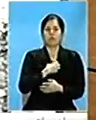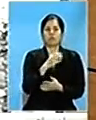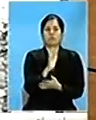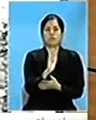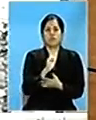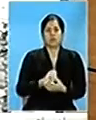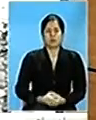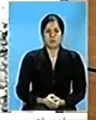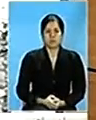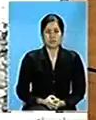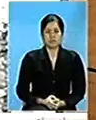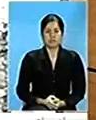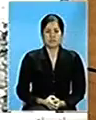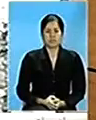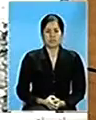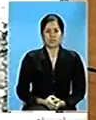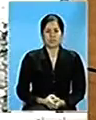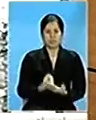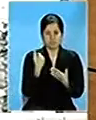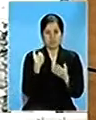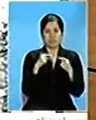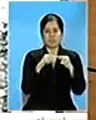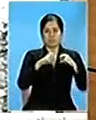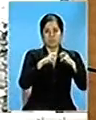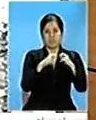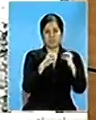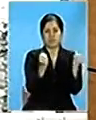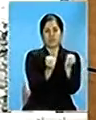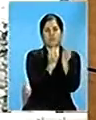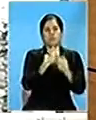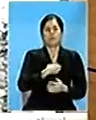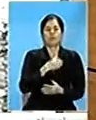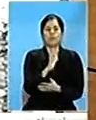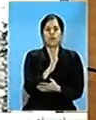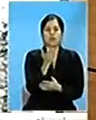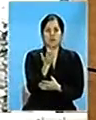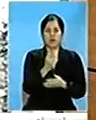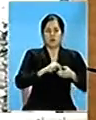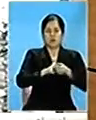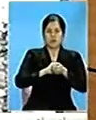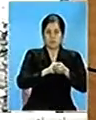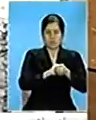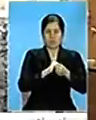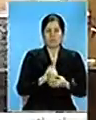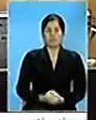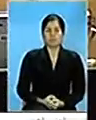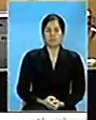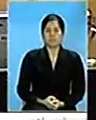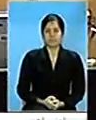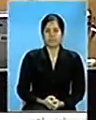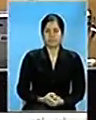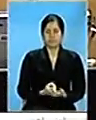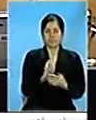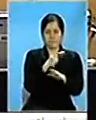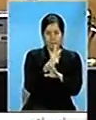วกันเพราะว่ามันเสียเรื่องเสียหาย ครับเอาละผมเข้าใจตามข้อ8เพราะว่าท่านวัชระก็เข้าใจดี